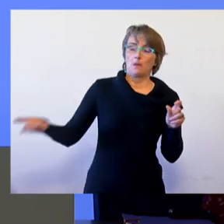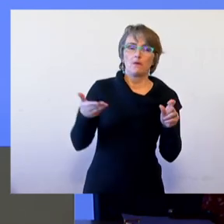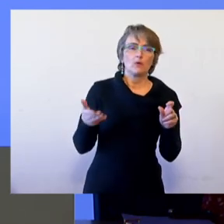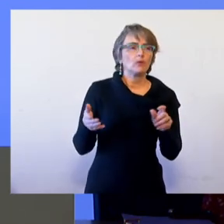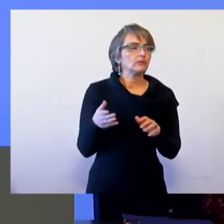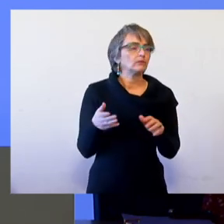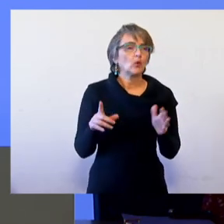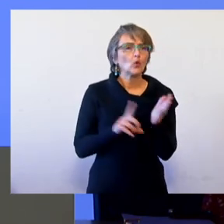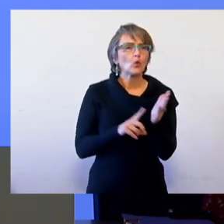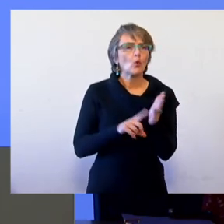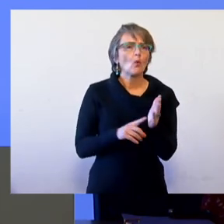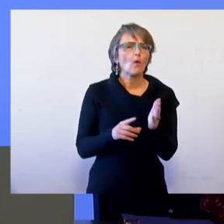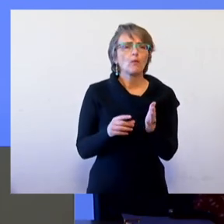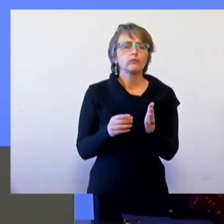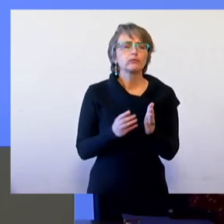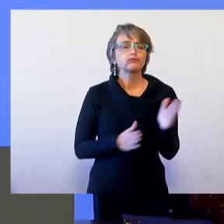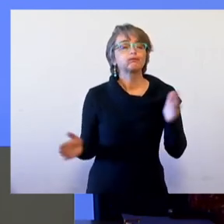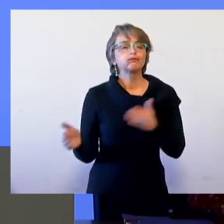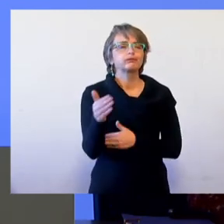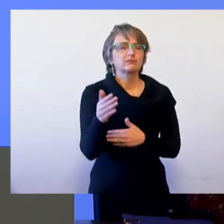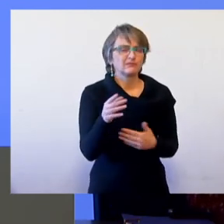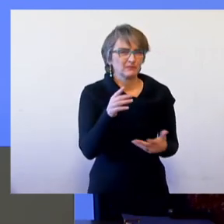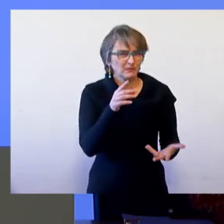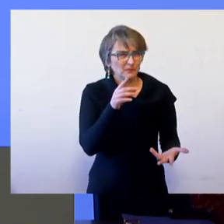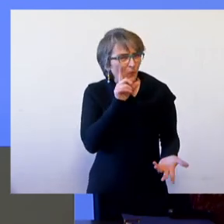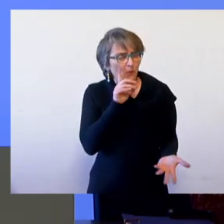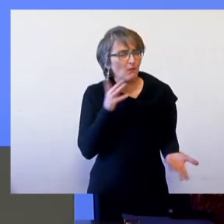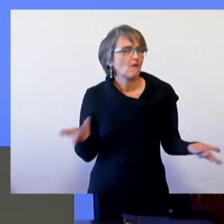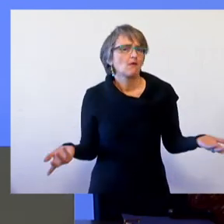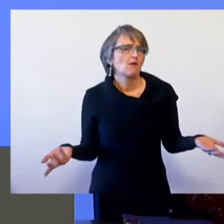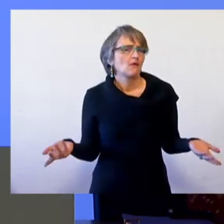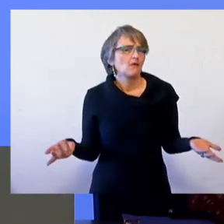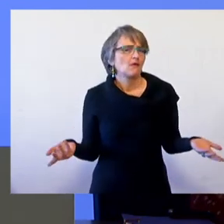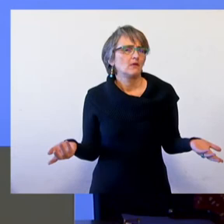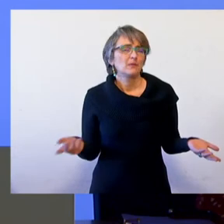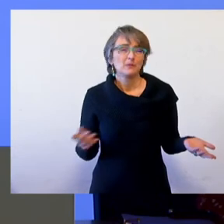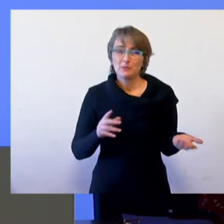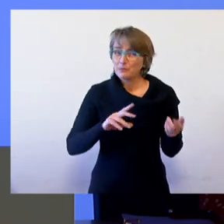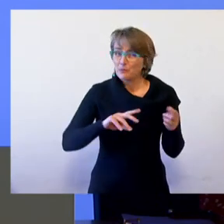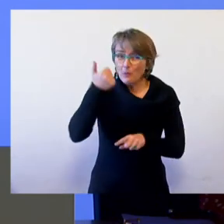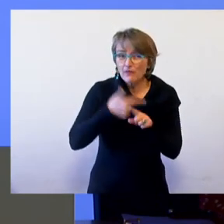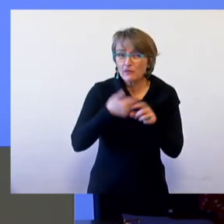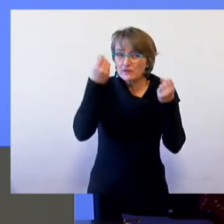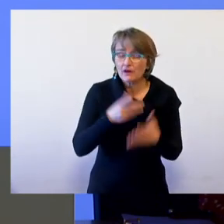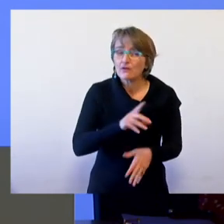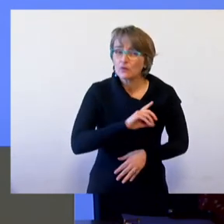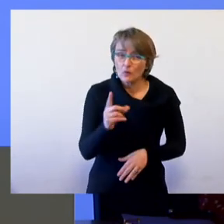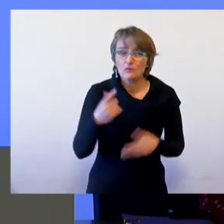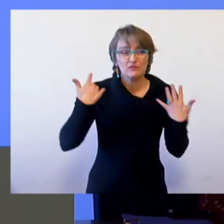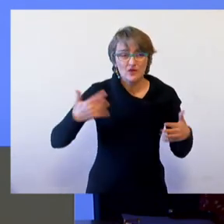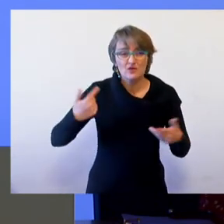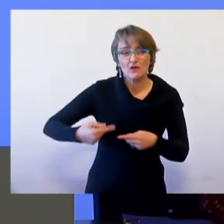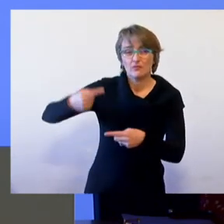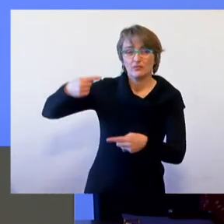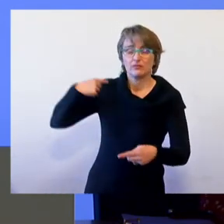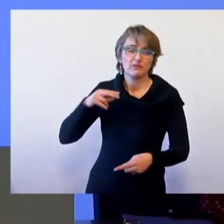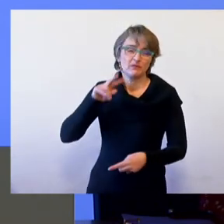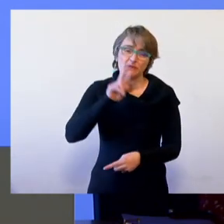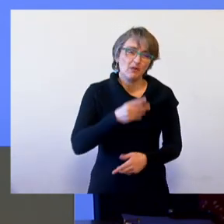contournerait le droit. Je vous le dis vraiment avec beaucoup de... C'est pas la première fois, mais c'est pas